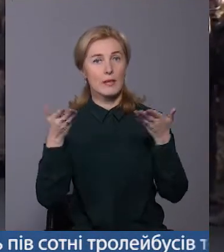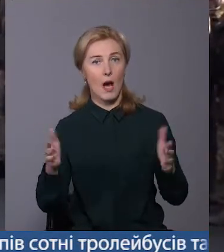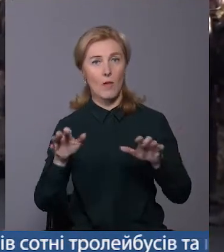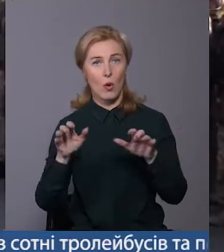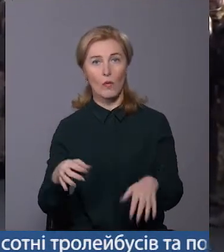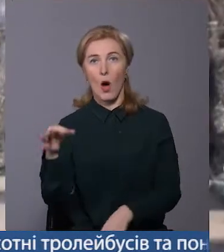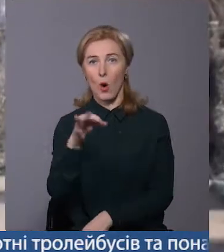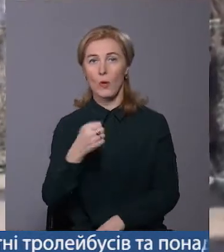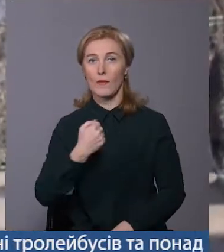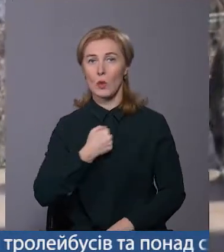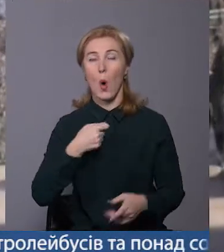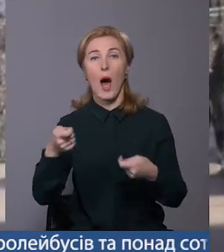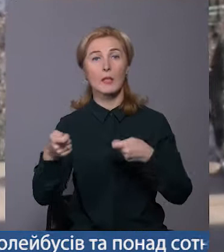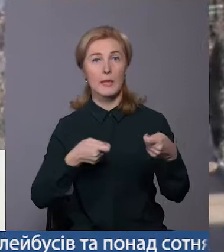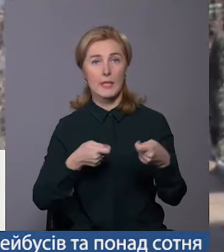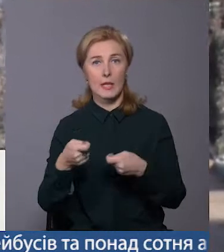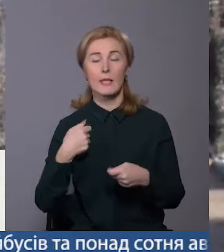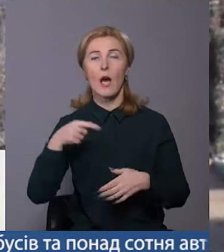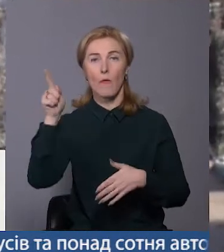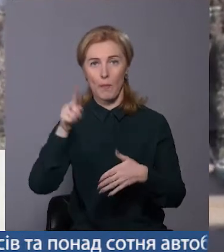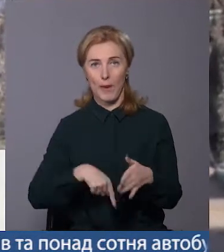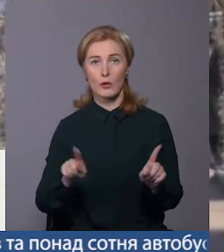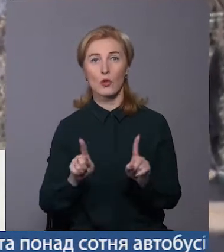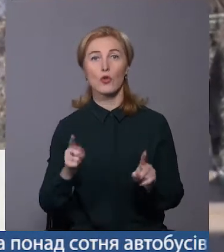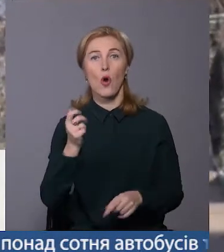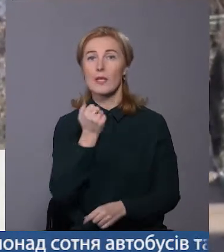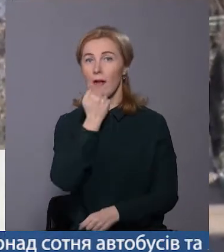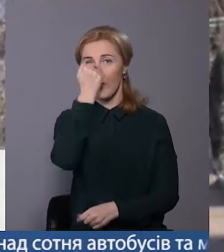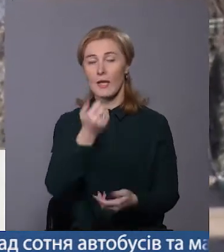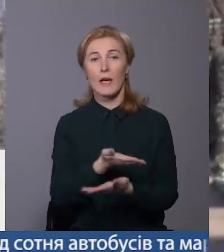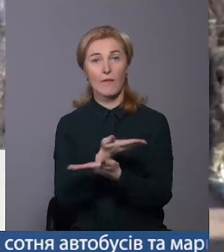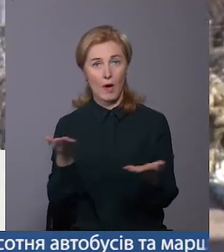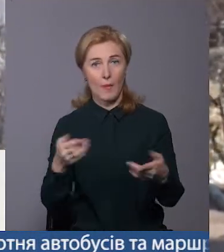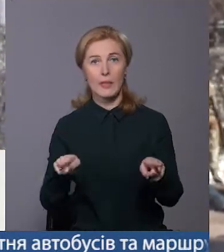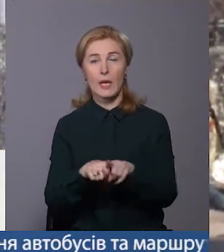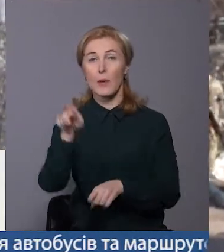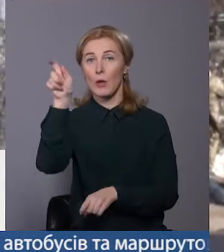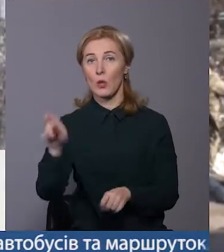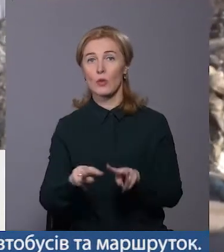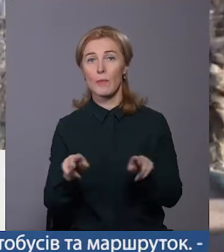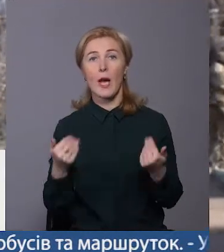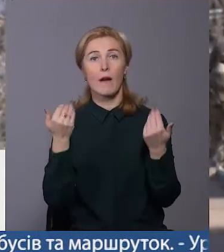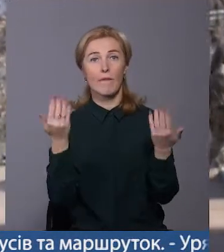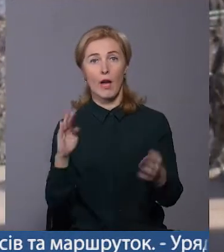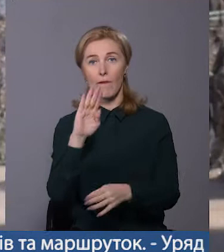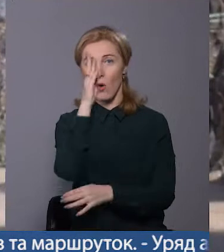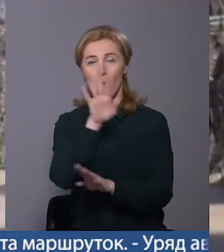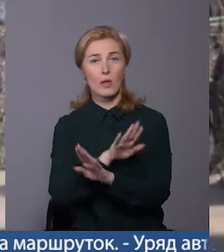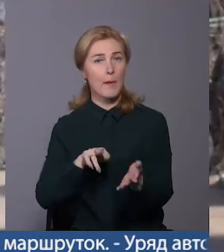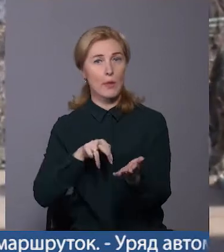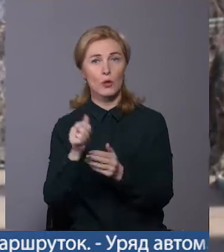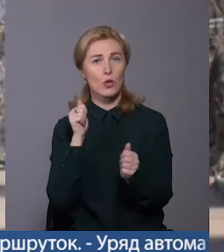обласної військової адміністрації. Впевнений, що завдяки вам і таким людям, як ви, ворог не прийде і жодного